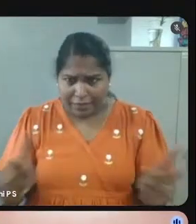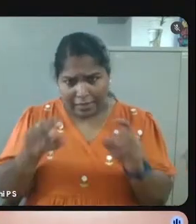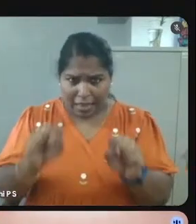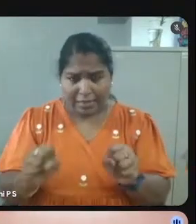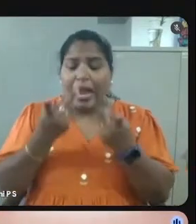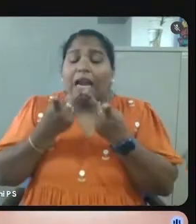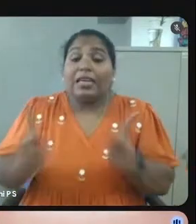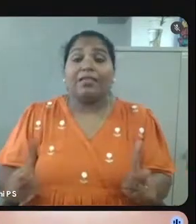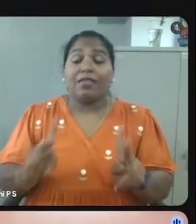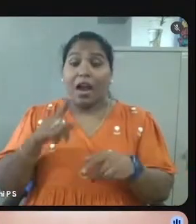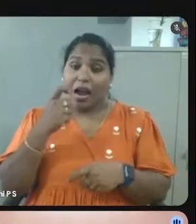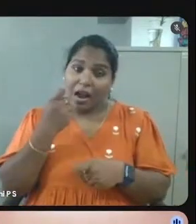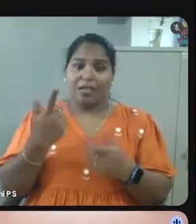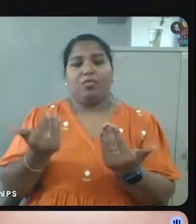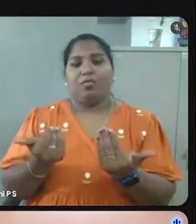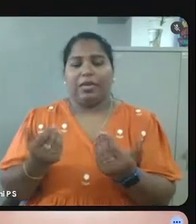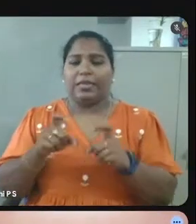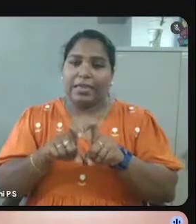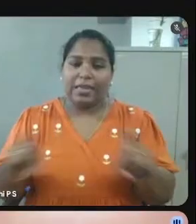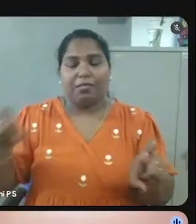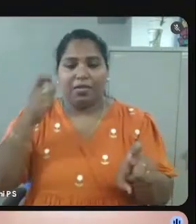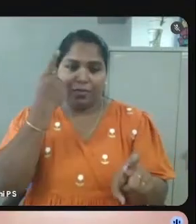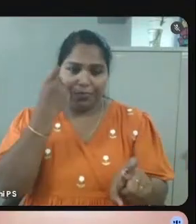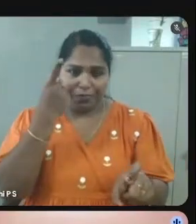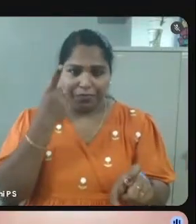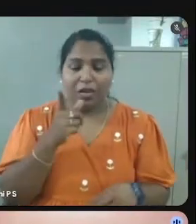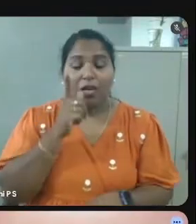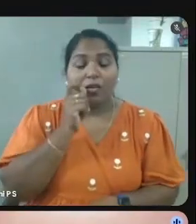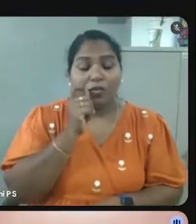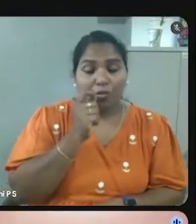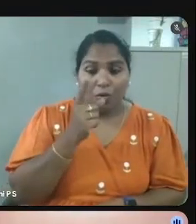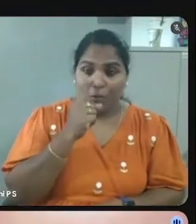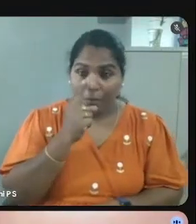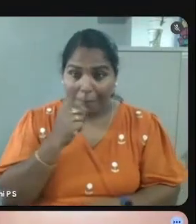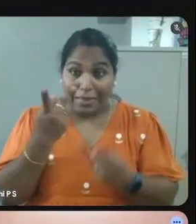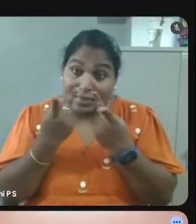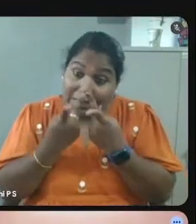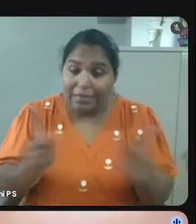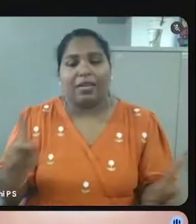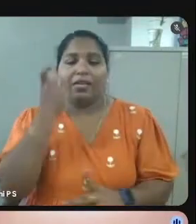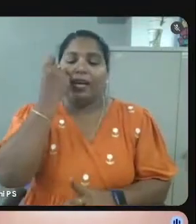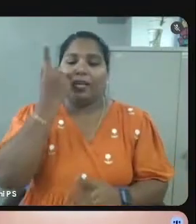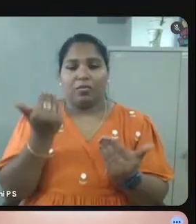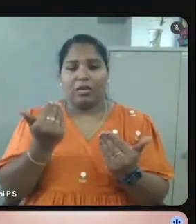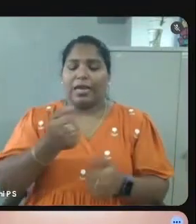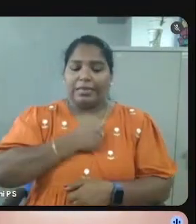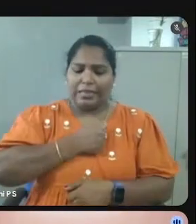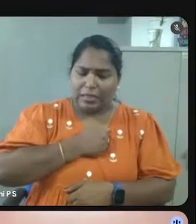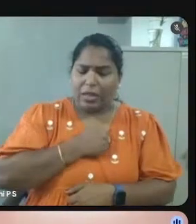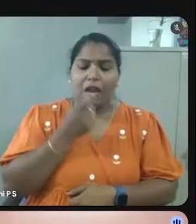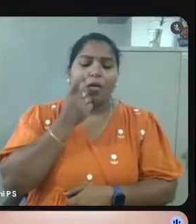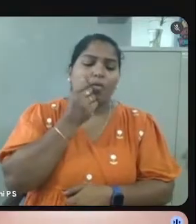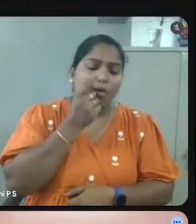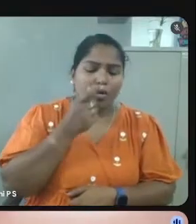ഇത് കാര്യങ്ങൾ അവർ മെയിൽ ആൻഡ് ഫീമെയിൽ സെക്സ് ഡിഫറൻസ് ഇതിനകത്ത് ഉണ്ടാവും. ഞാൻ മെയില്